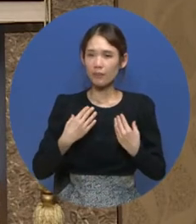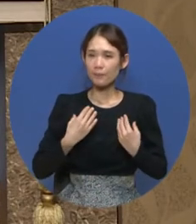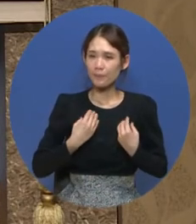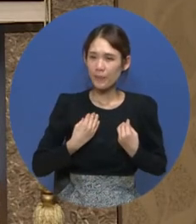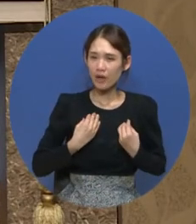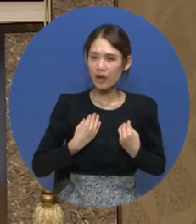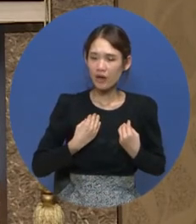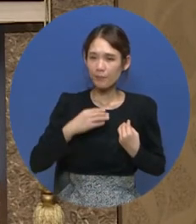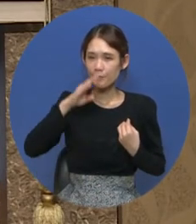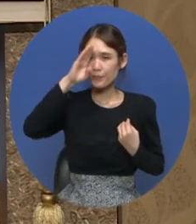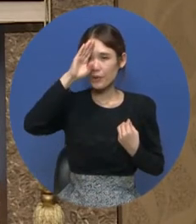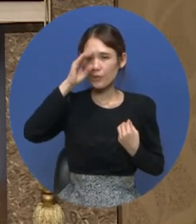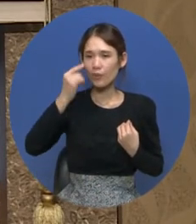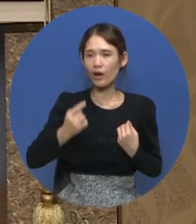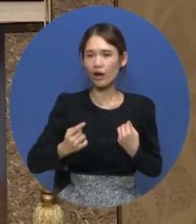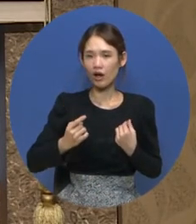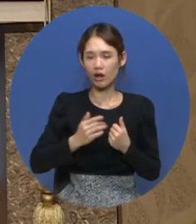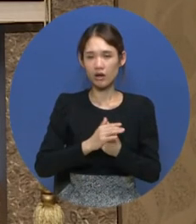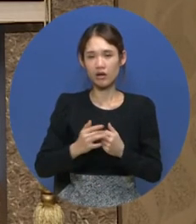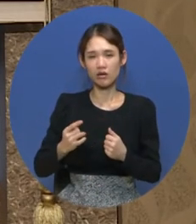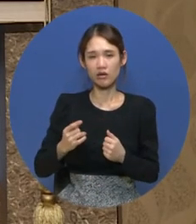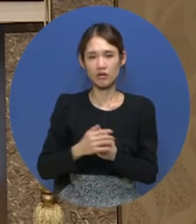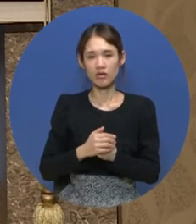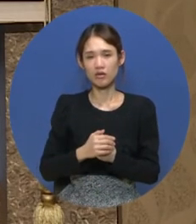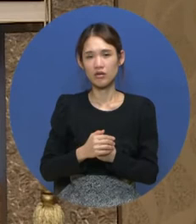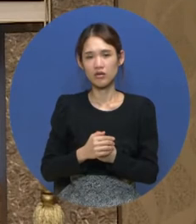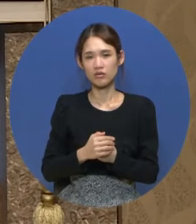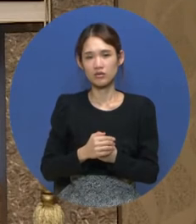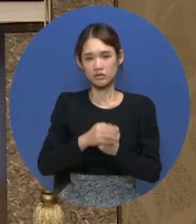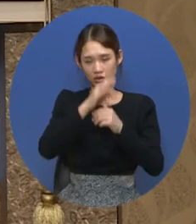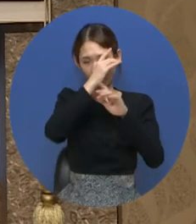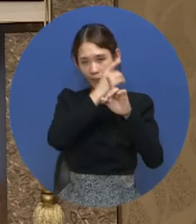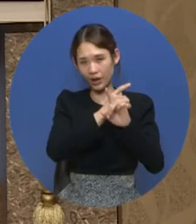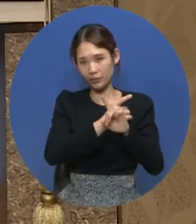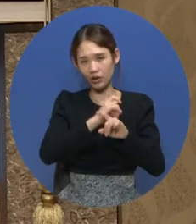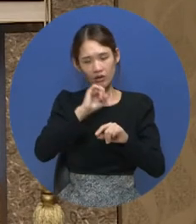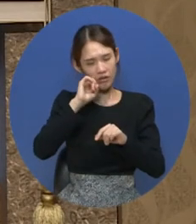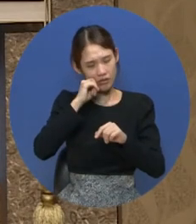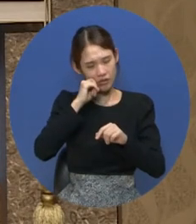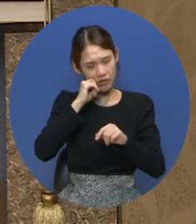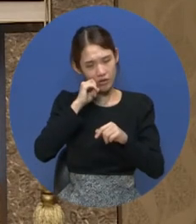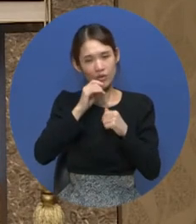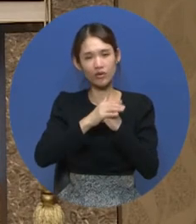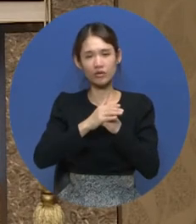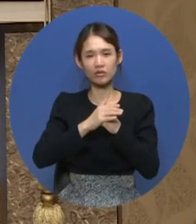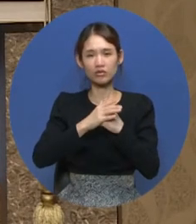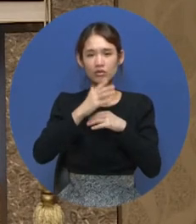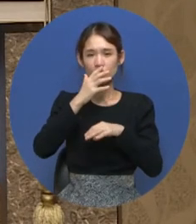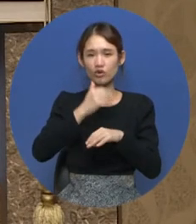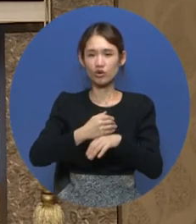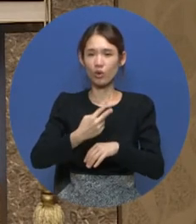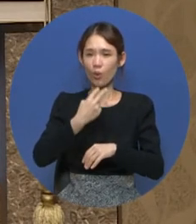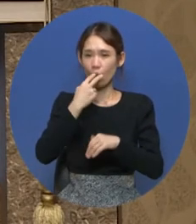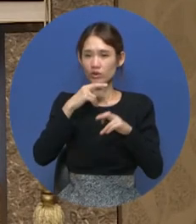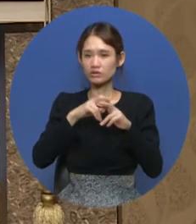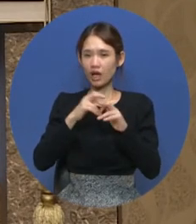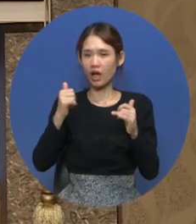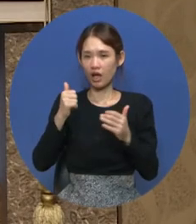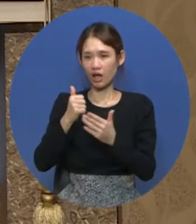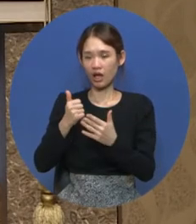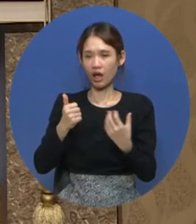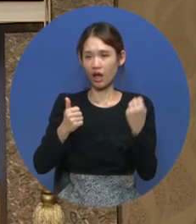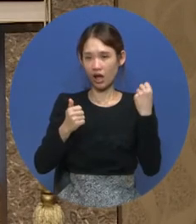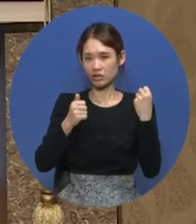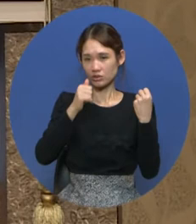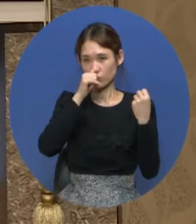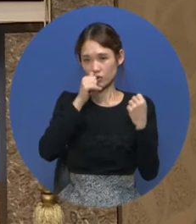그 폐렴이 왔어요 그게 인제 어 치료가 제대로 잘 안되는 바람에 이제 혹이 장인이 되신 분인데